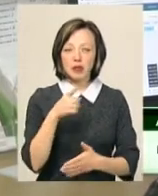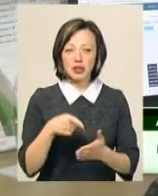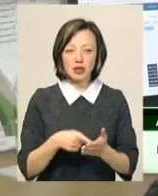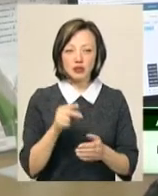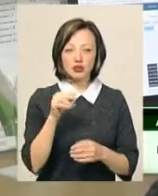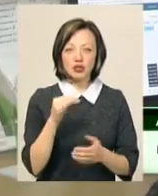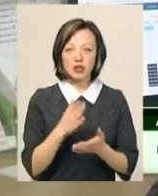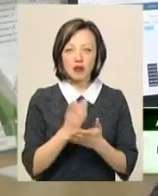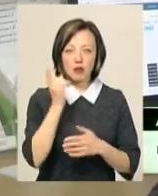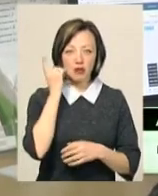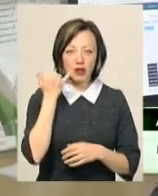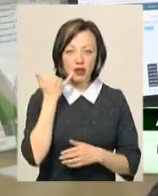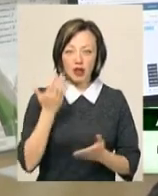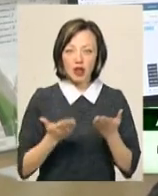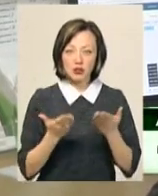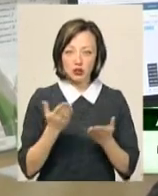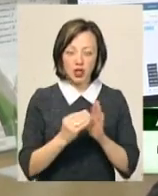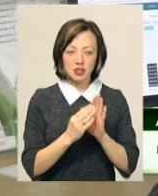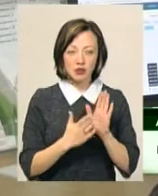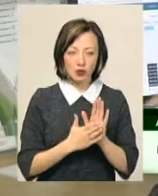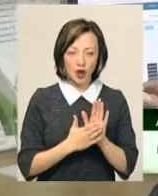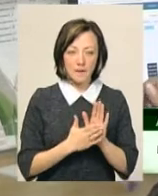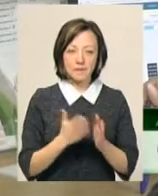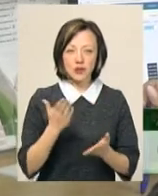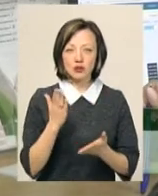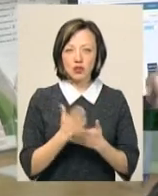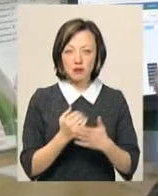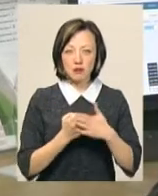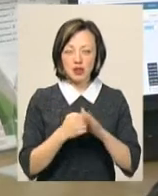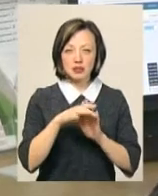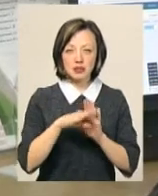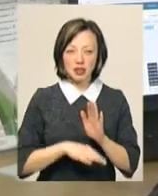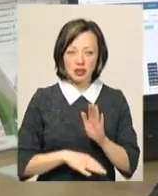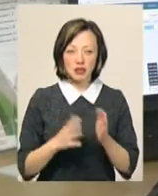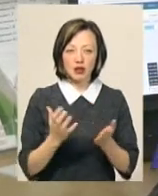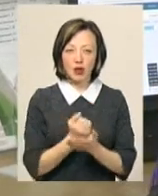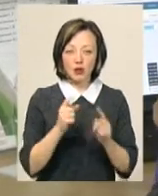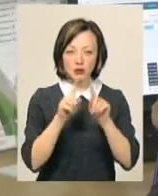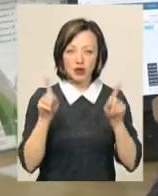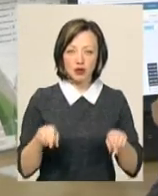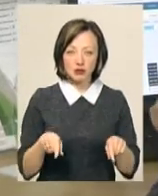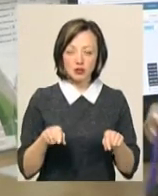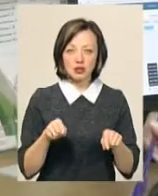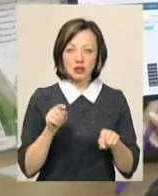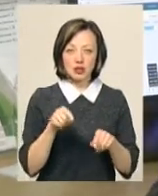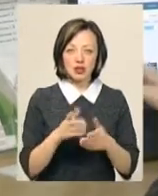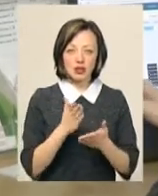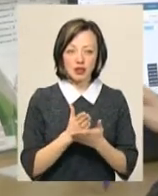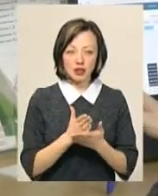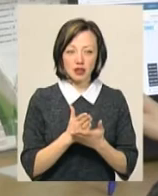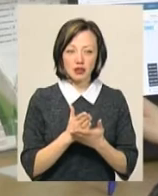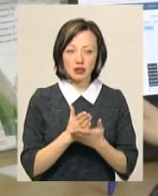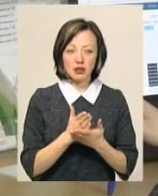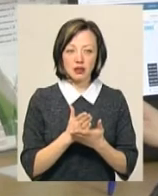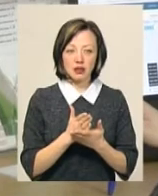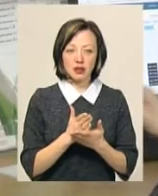задаємо, чи є мобільний телефон, якщо ми її реєструємо. Якщо вона вже є в базі даних, то знаходимо карточку, бо в карточках є на